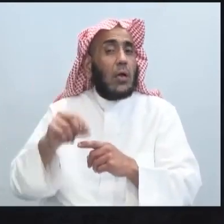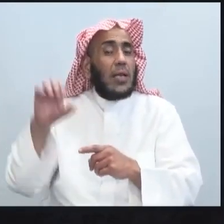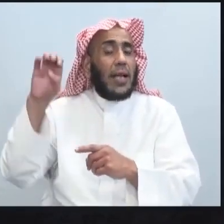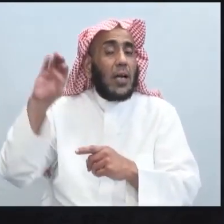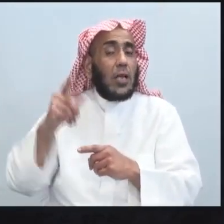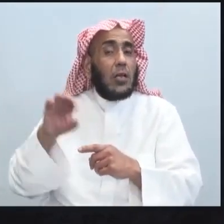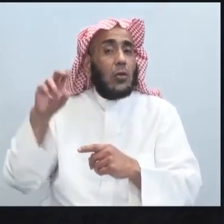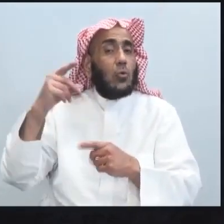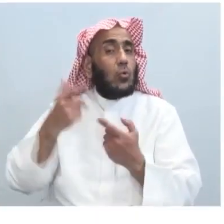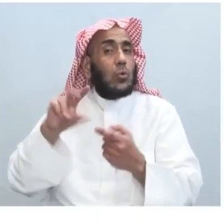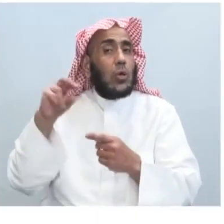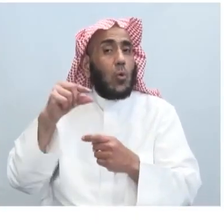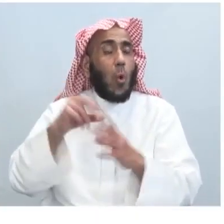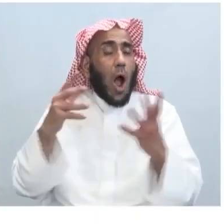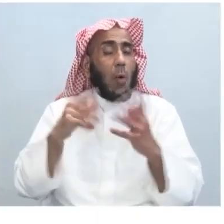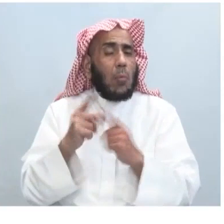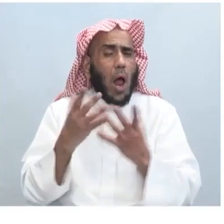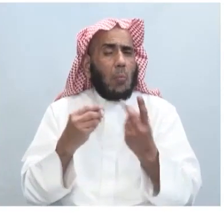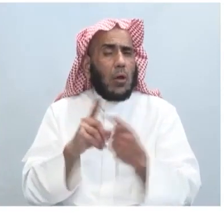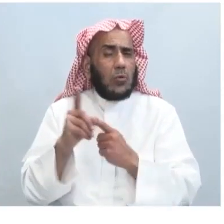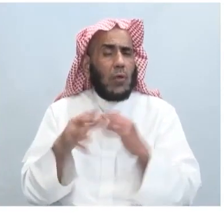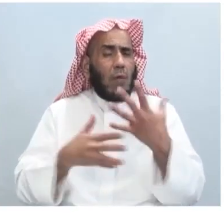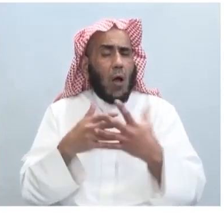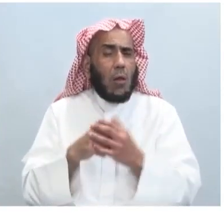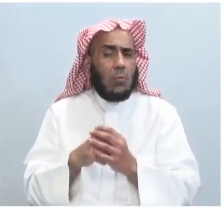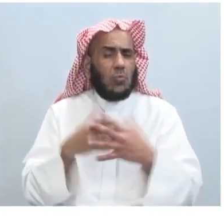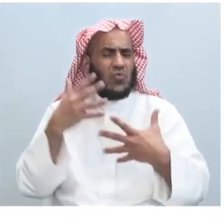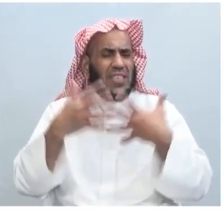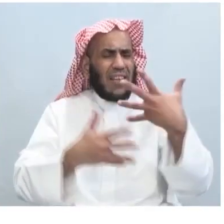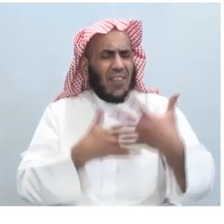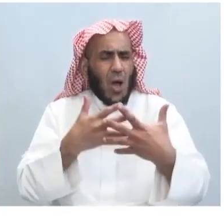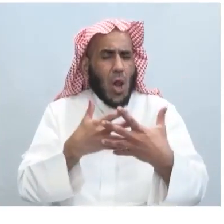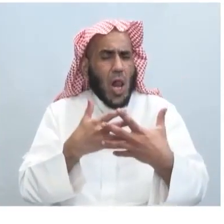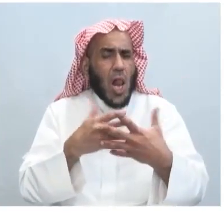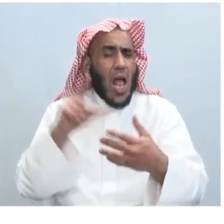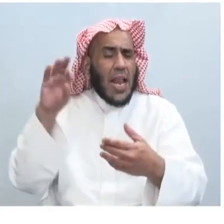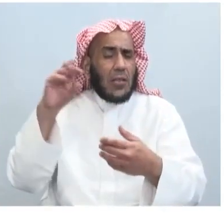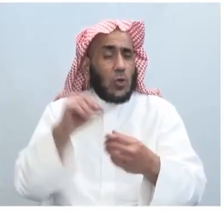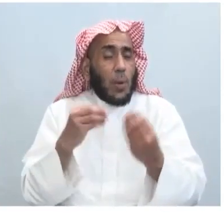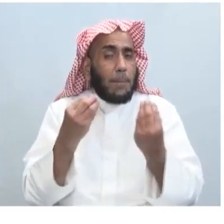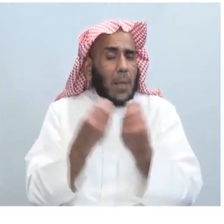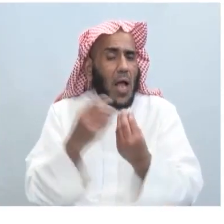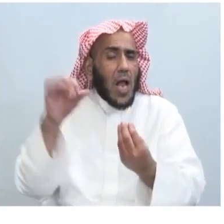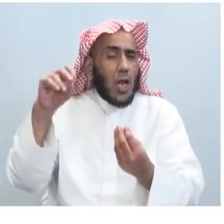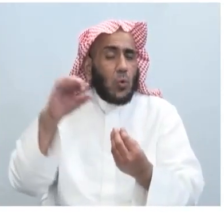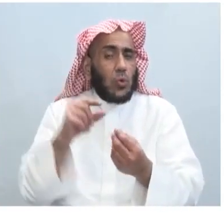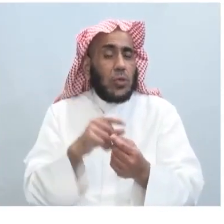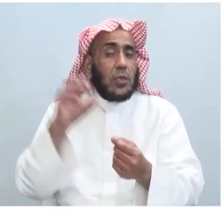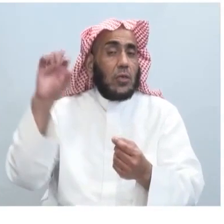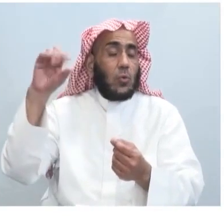الناتجه اكبر احسنتم لاحظ معي هذا التفاعل هذا التفاعل هو تفاعل الهيدروجين واليود يعطيني يديد